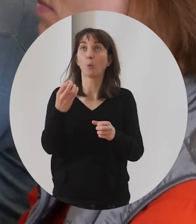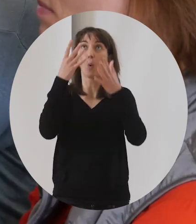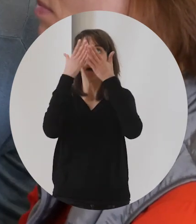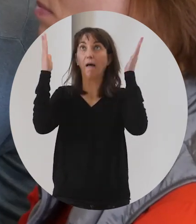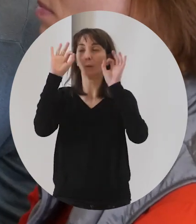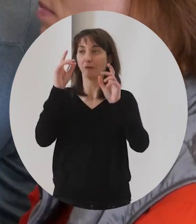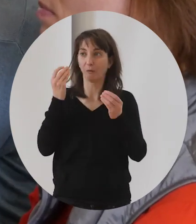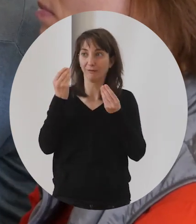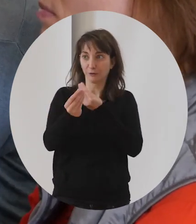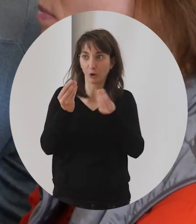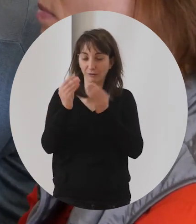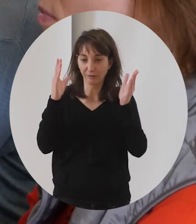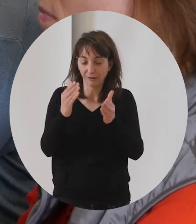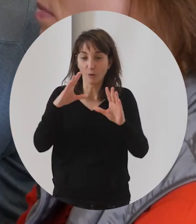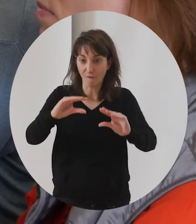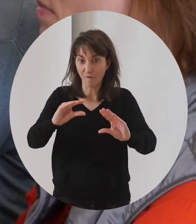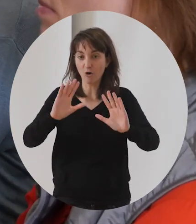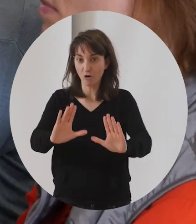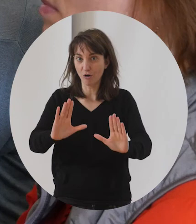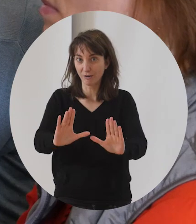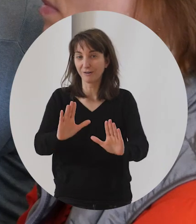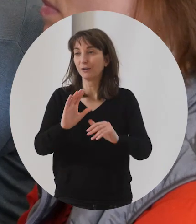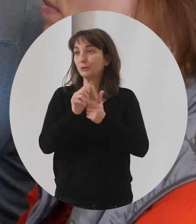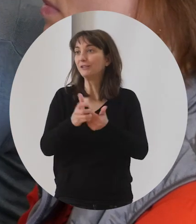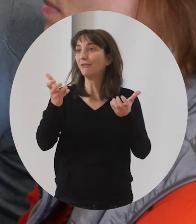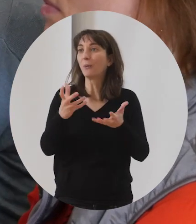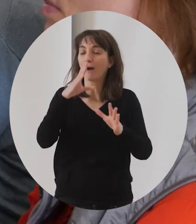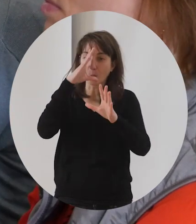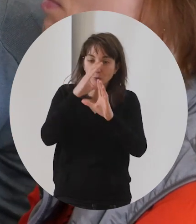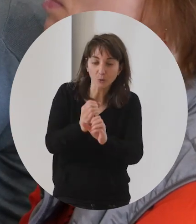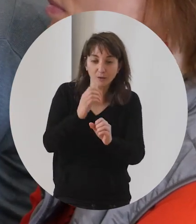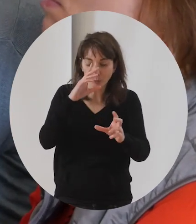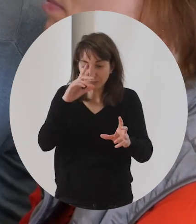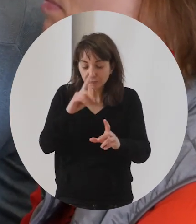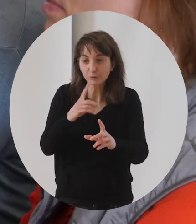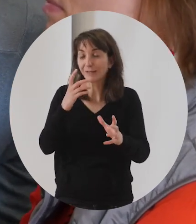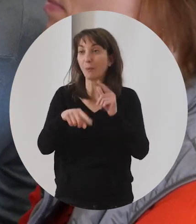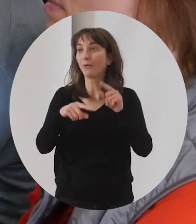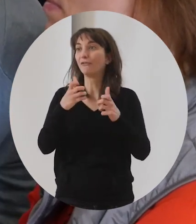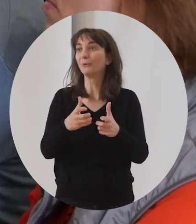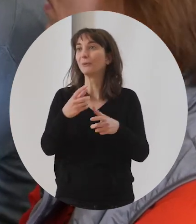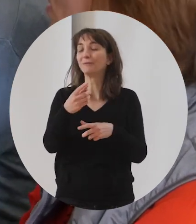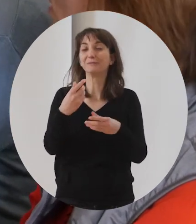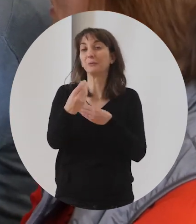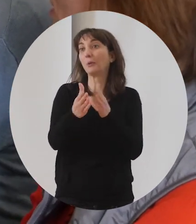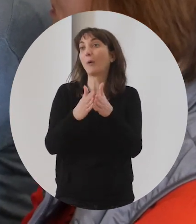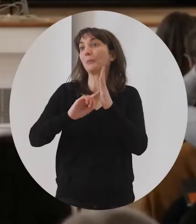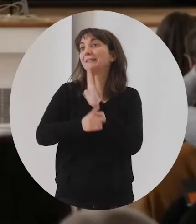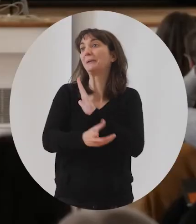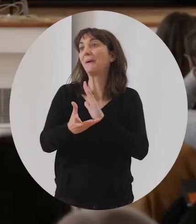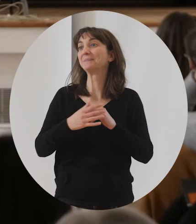adaptation pour privilégier le confort et la concentration sur une tâche. On a toujours cette gymnastique à